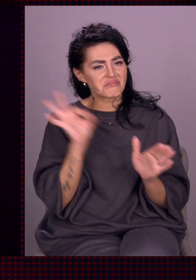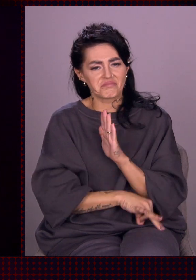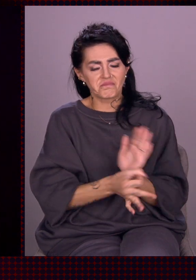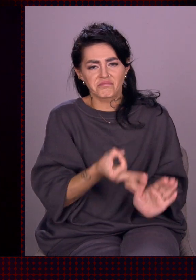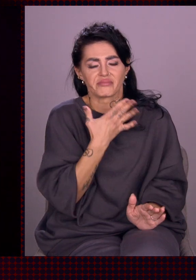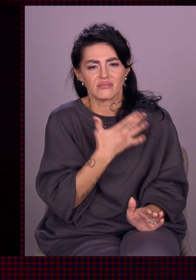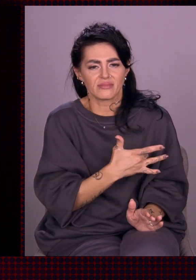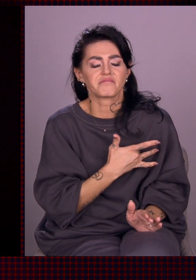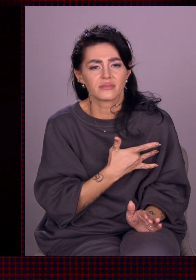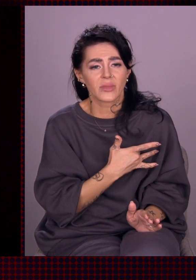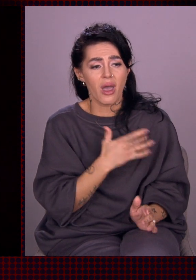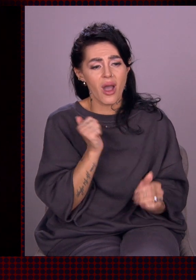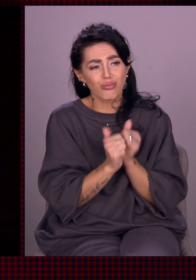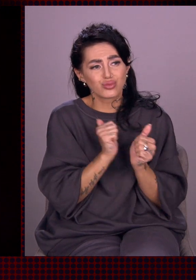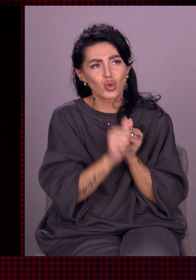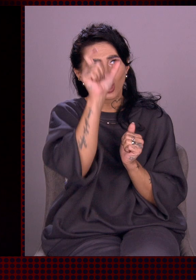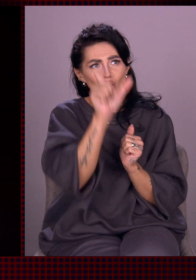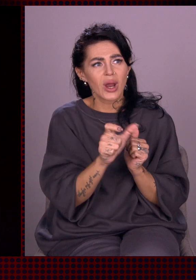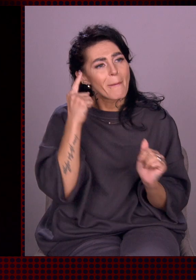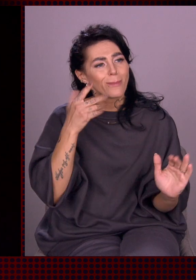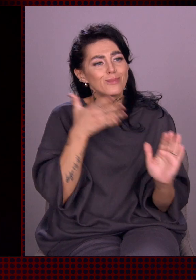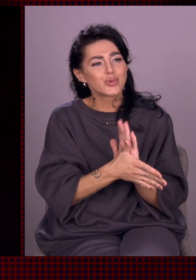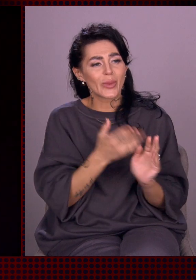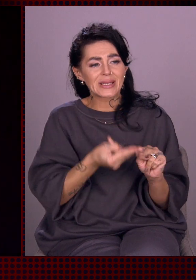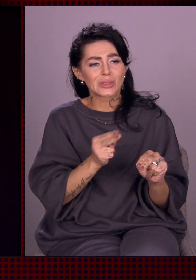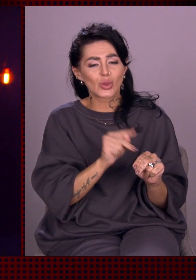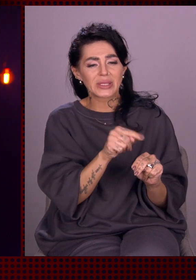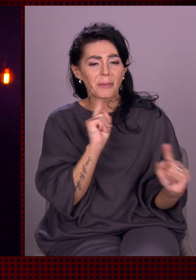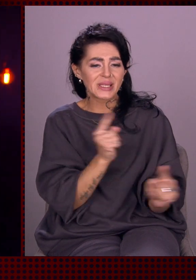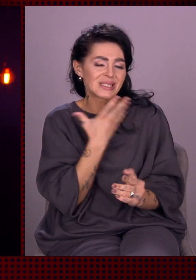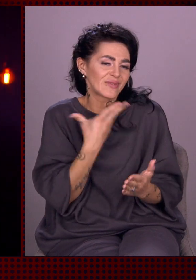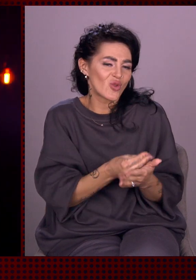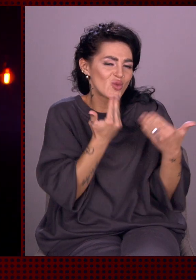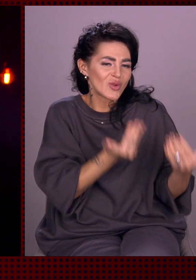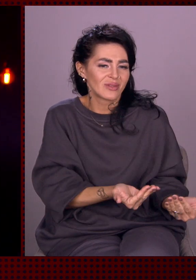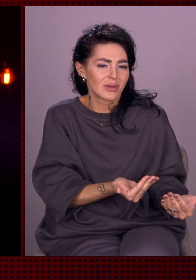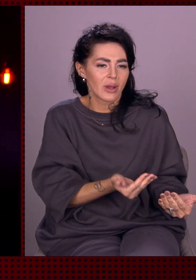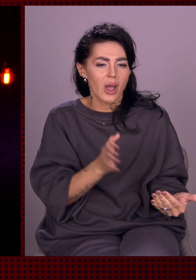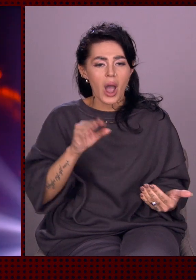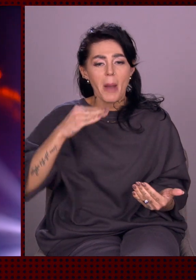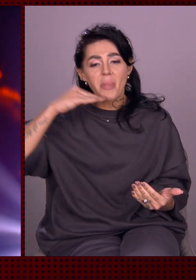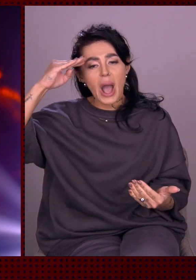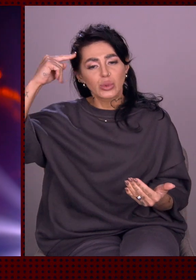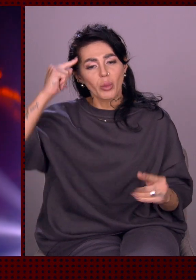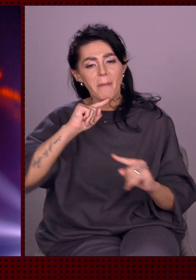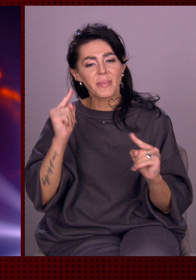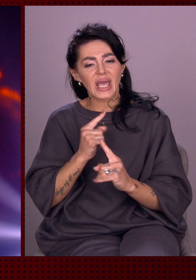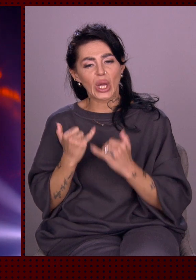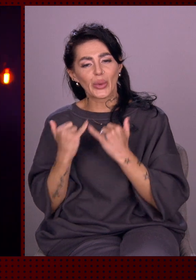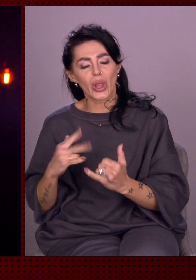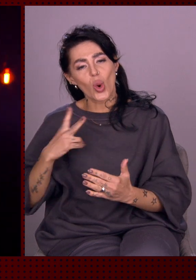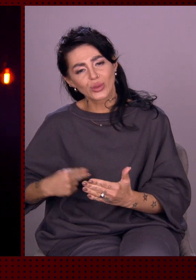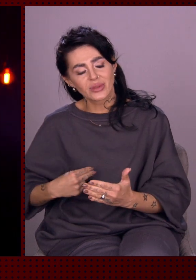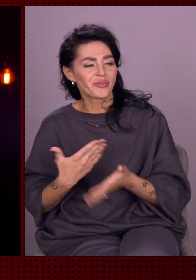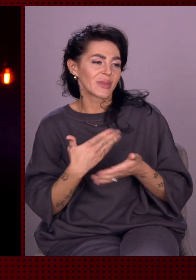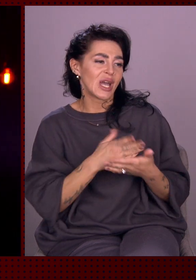речі, кожна людина по-своєму розуміла цю пісню. Батько думав, що це співається для його дочки. Жінки розуміли, що